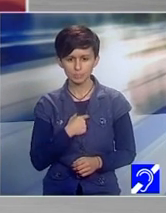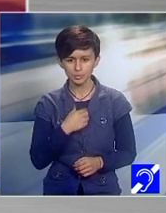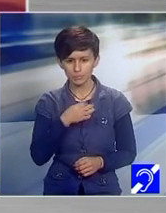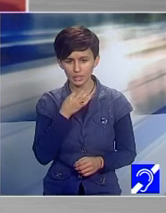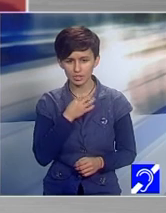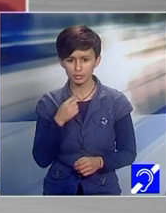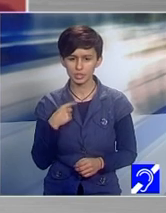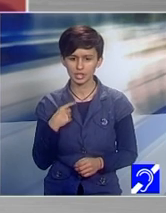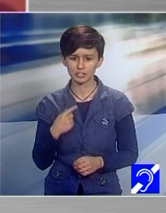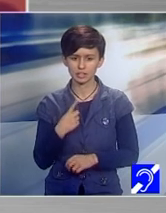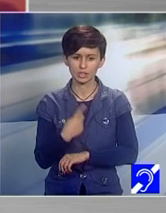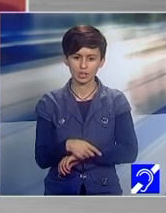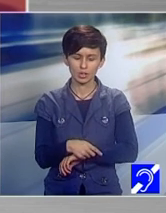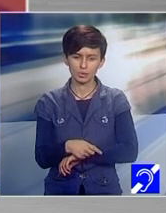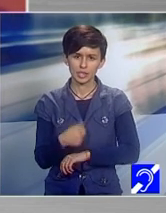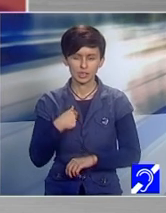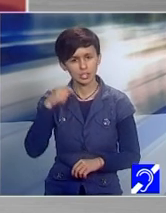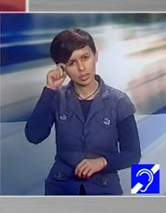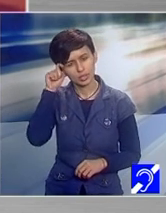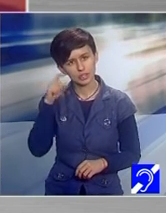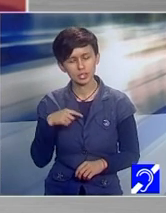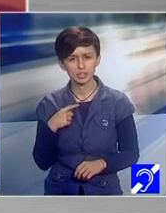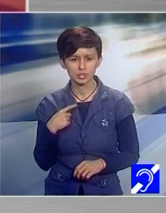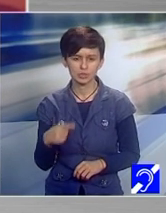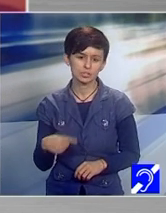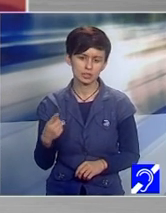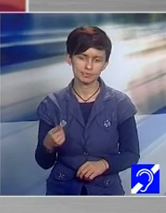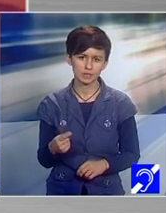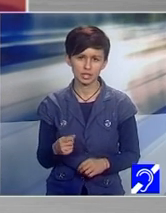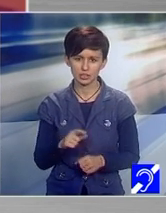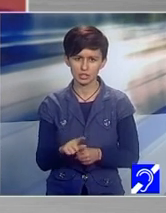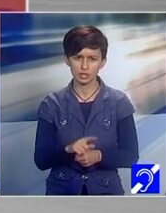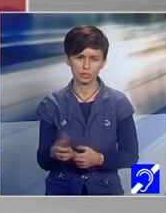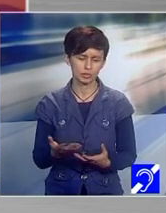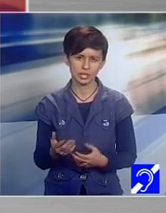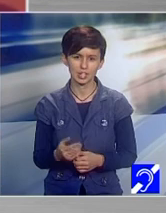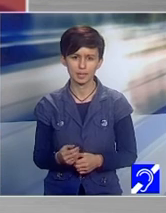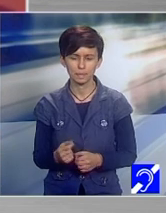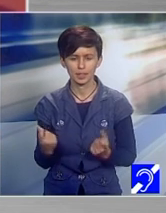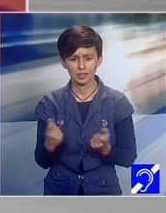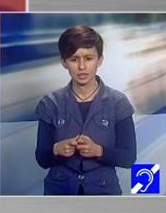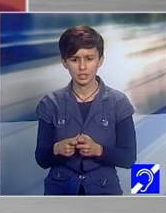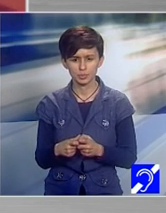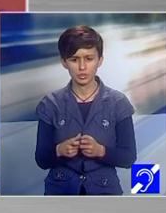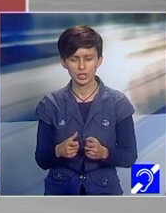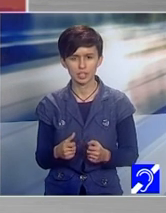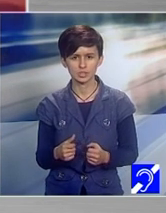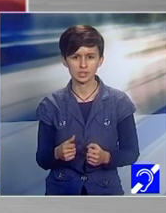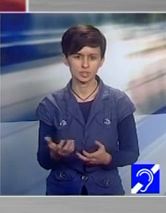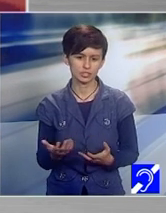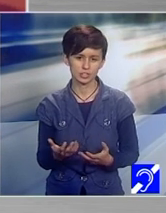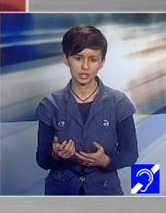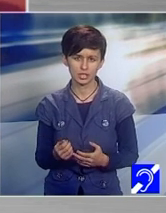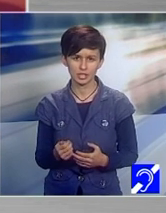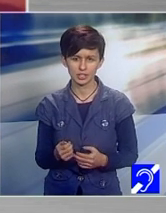în cale. Cred că sunt alte forțe care împietează, care împiedică, care se opune. Relaționările care se duc